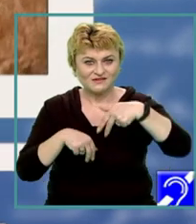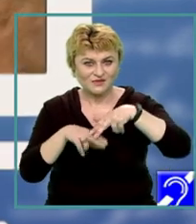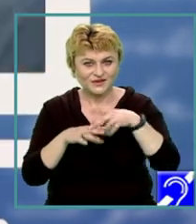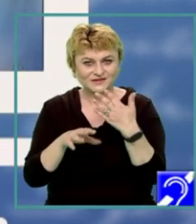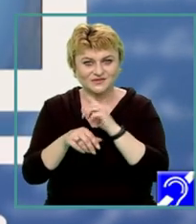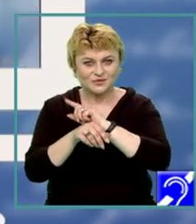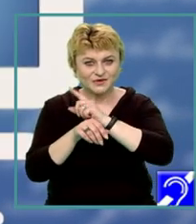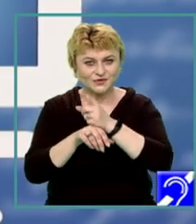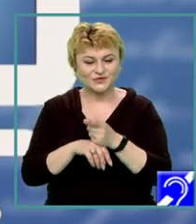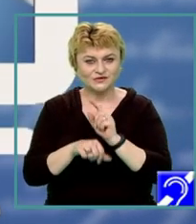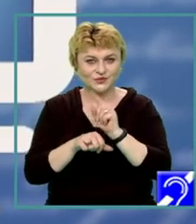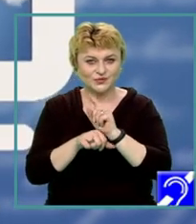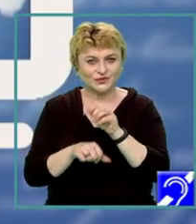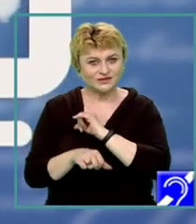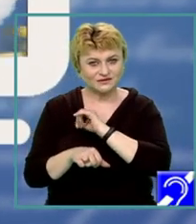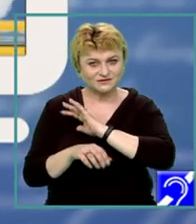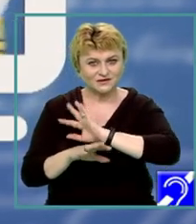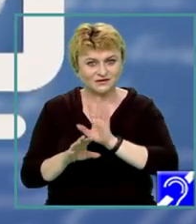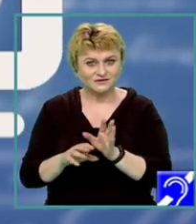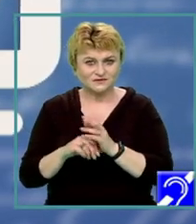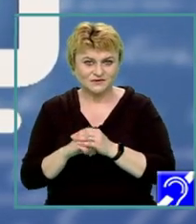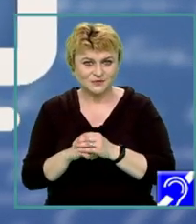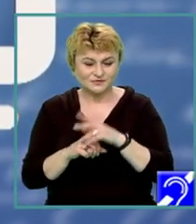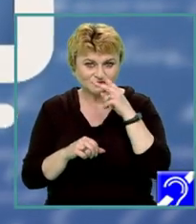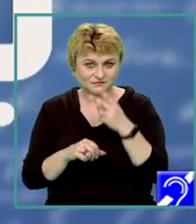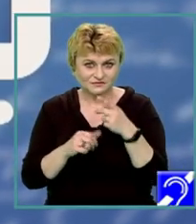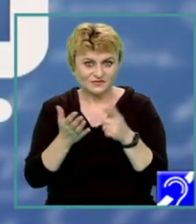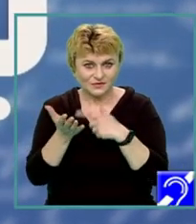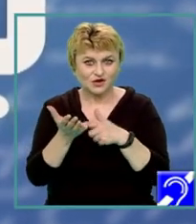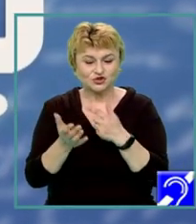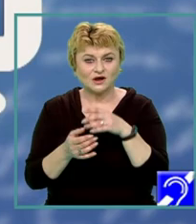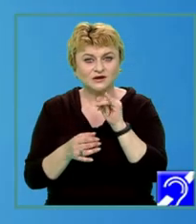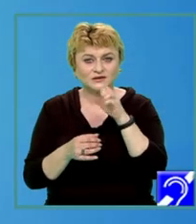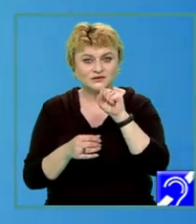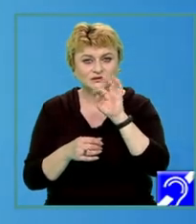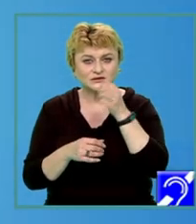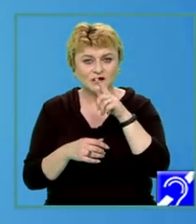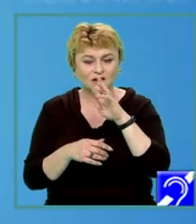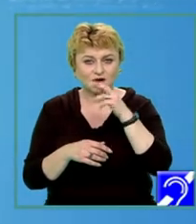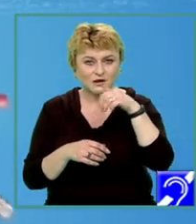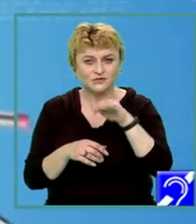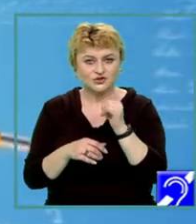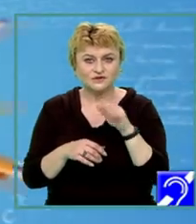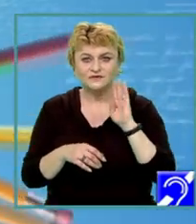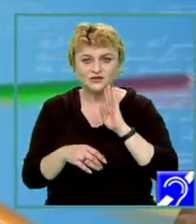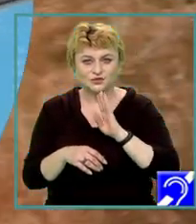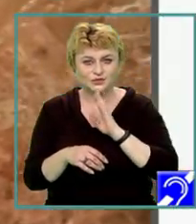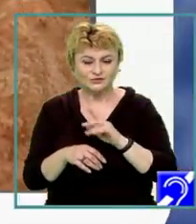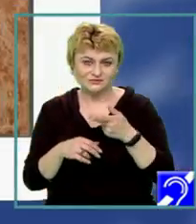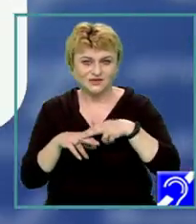curs foarte interesant vă invit să ne dați follow pe pagina de Instagram a emisiunii telescoape la rămâneți pe TVR2 reveni